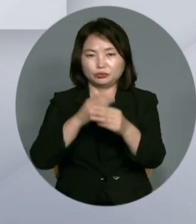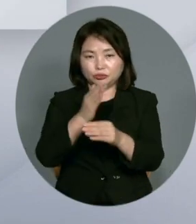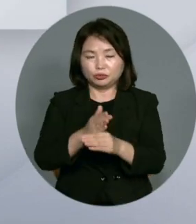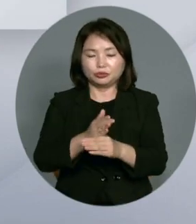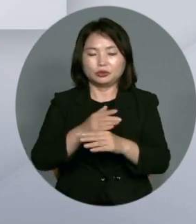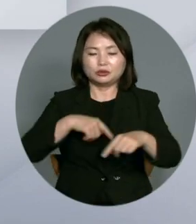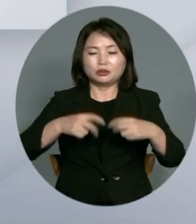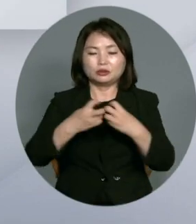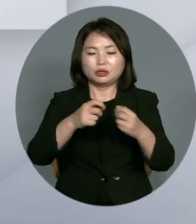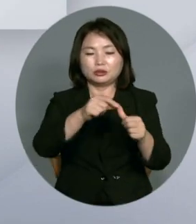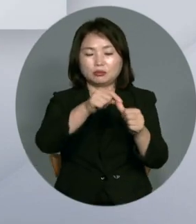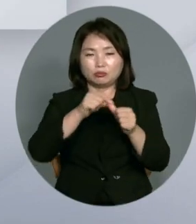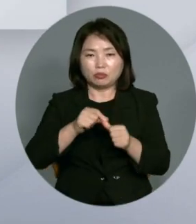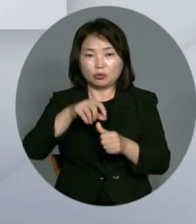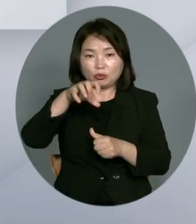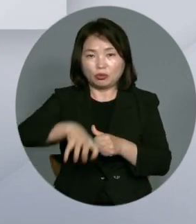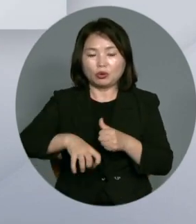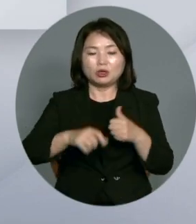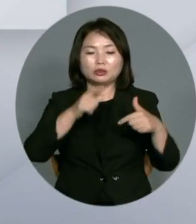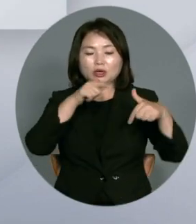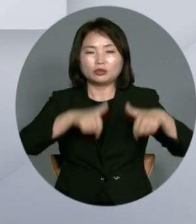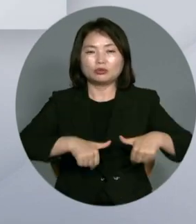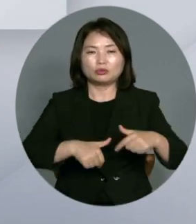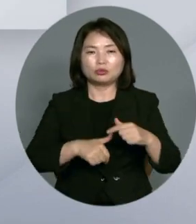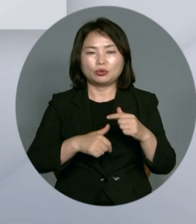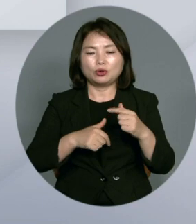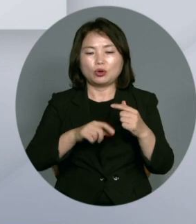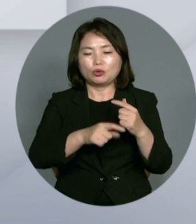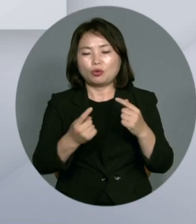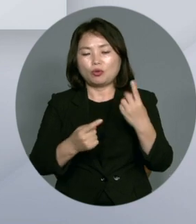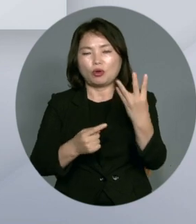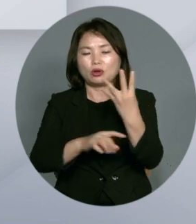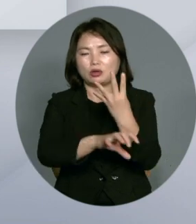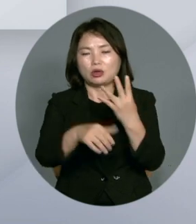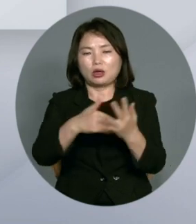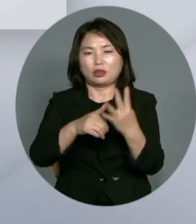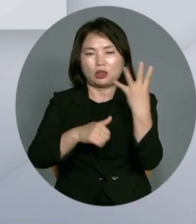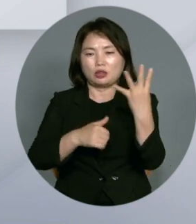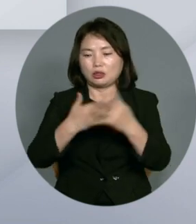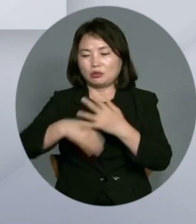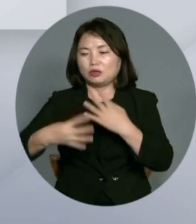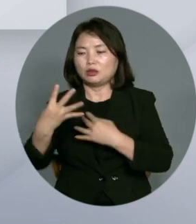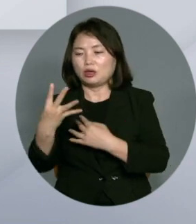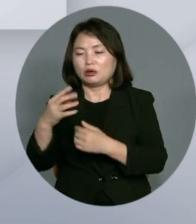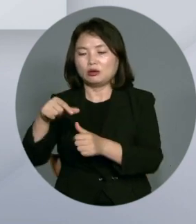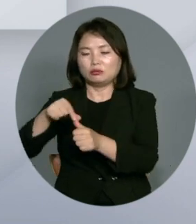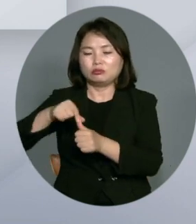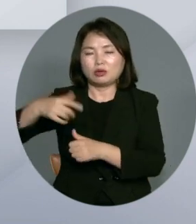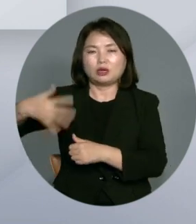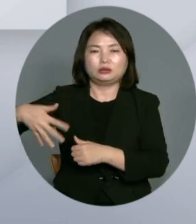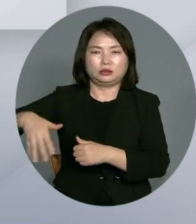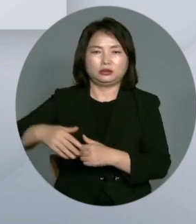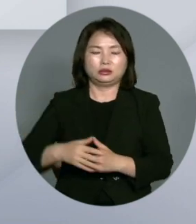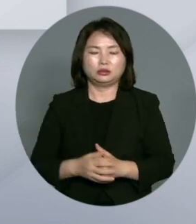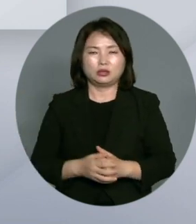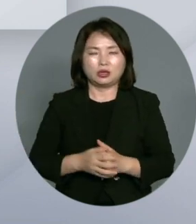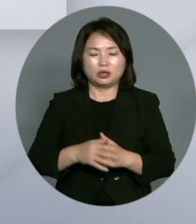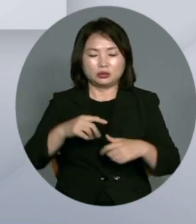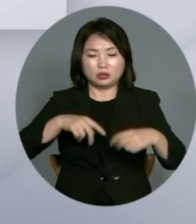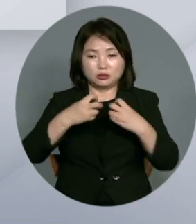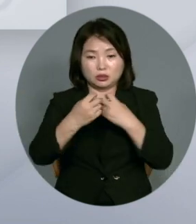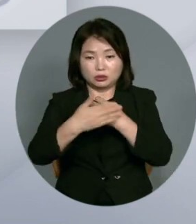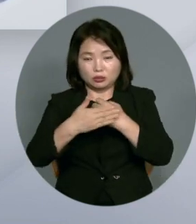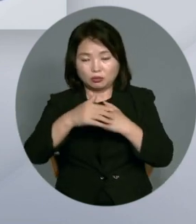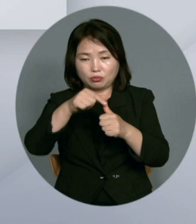정책 지원과 늘 뽑은 곳은 달서구 외등 매고 뿐이고 나머지 4곳은 한 명도 뽑지 않았습니다 정책